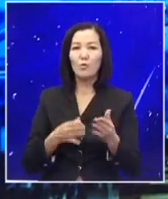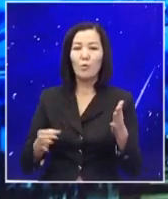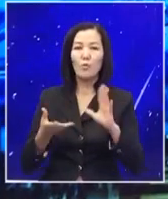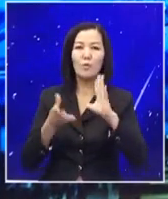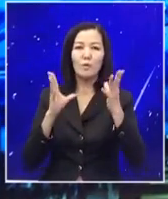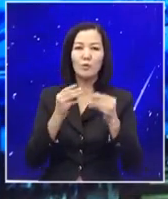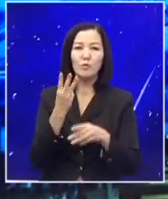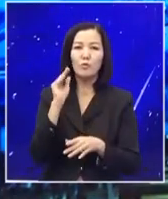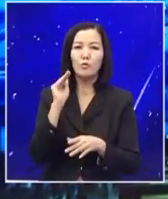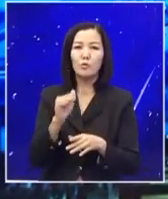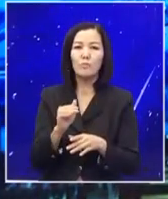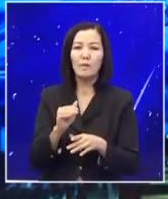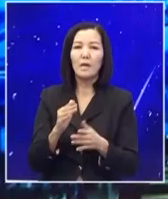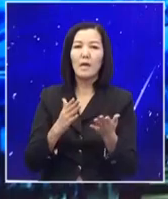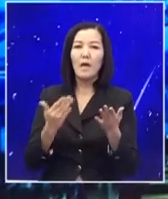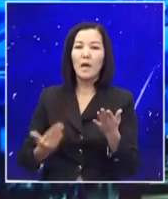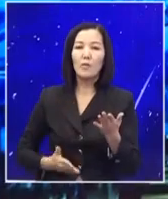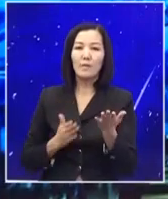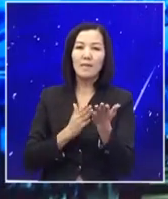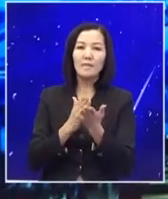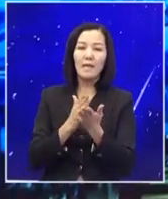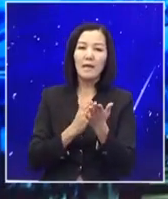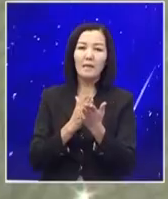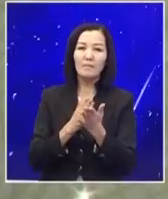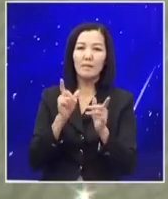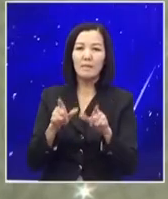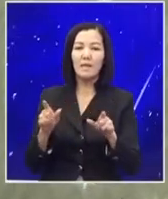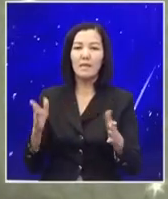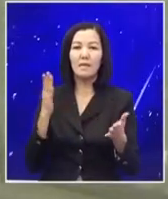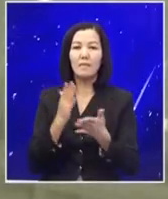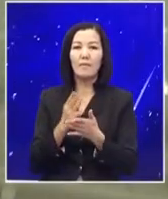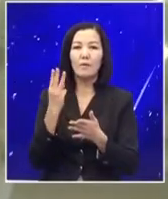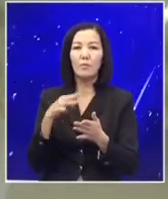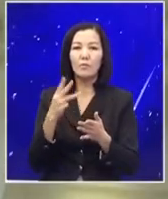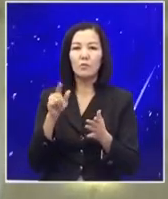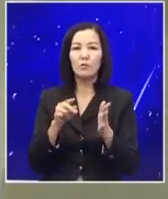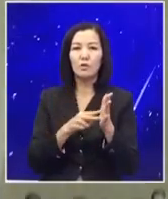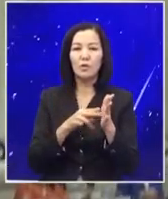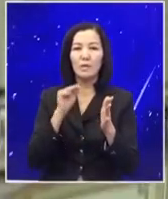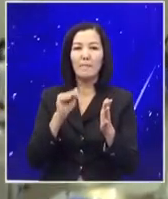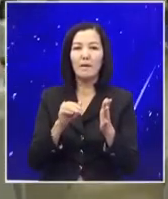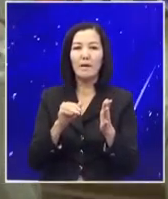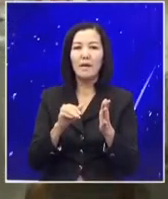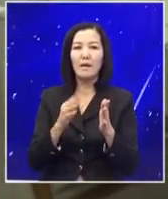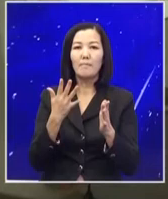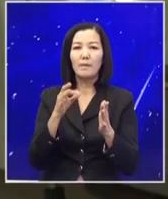аумағында 3000-нан аса әлеуметтік сала қызметкері бар. Биыл аз қамтылған 33,7 мыңнан астам азаматқа